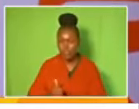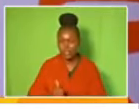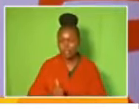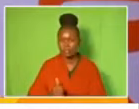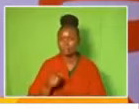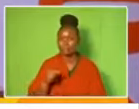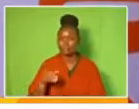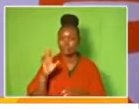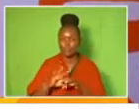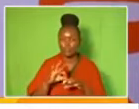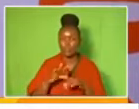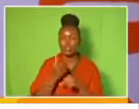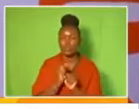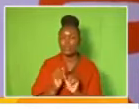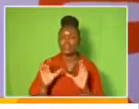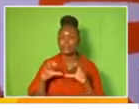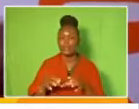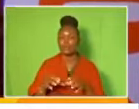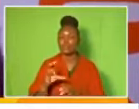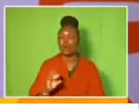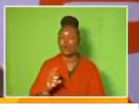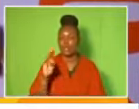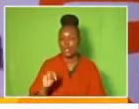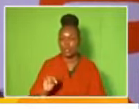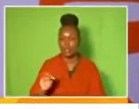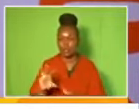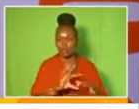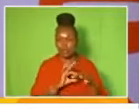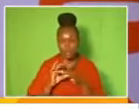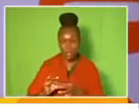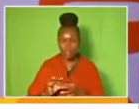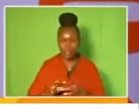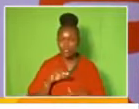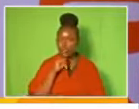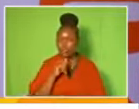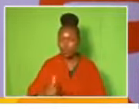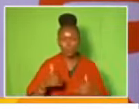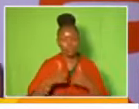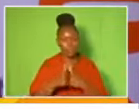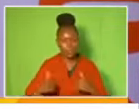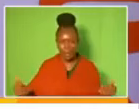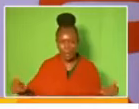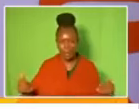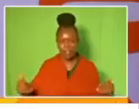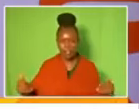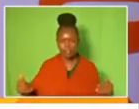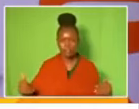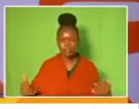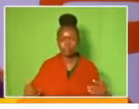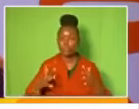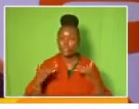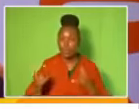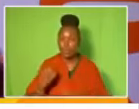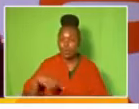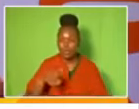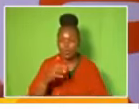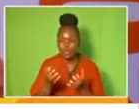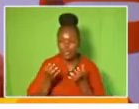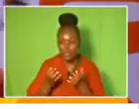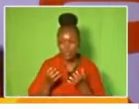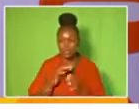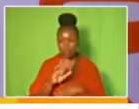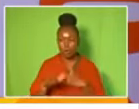izidishe nguvu ya chama. Si kusambaratisha chama. Hii chama inahitaji wanachama